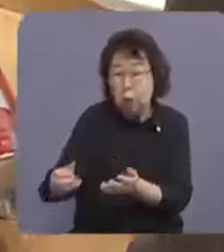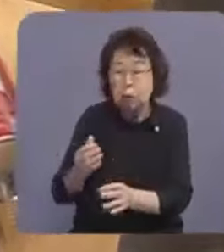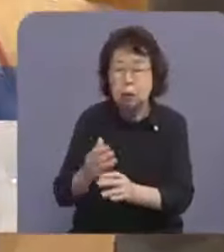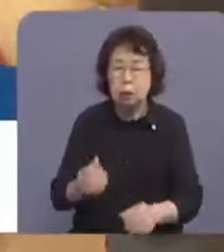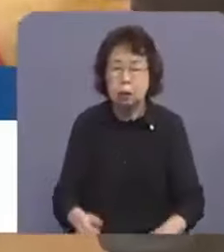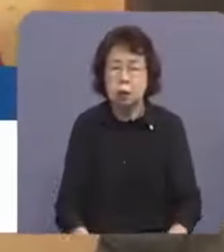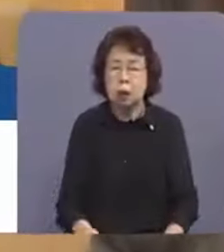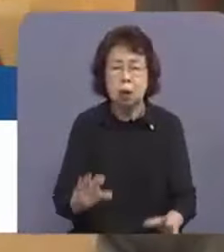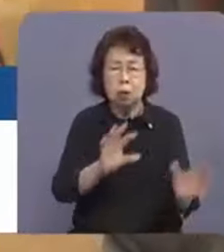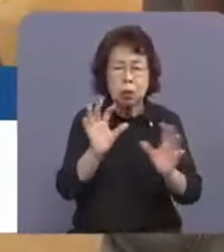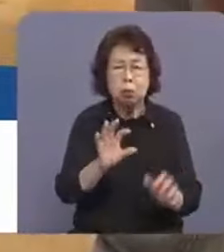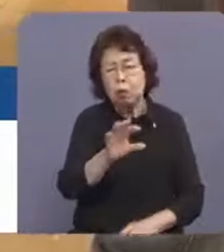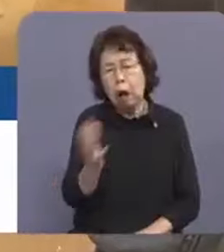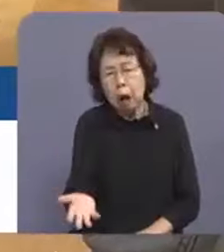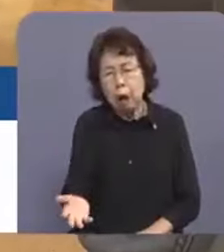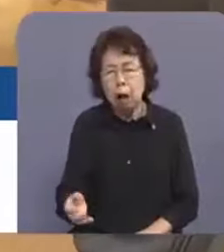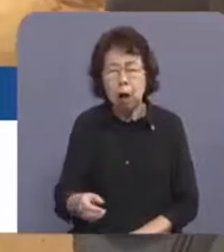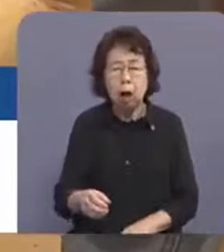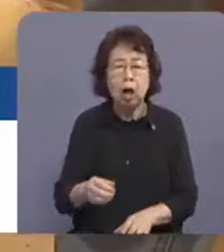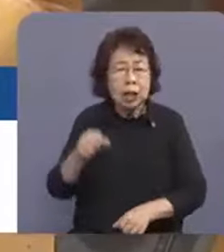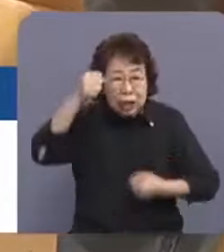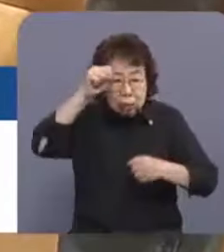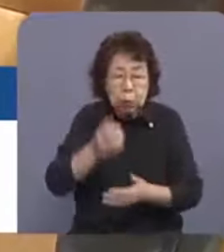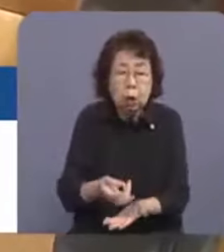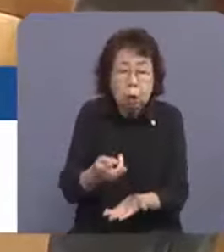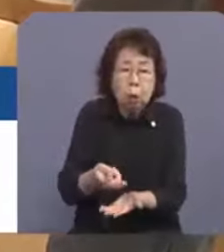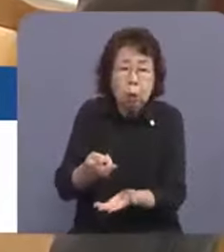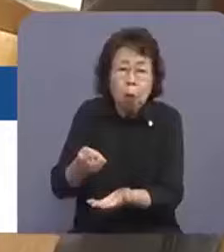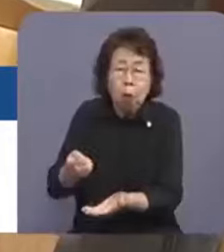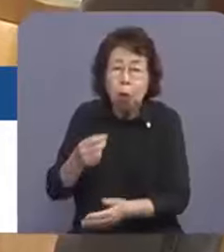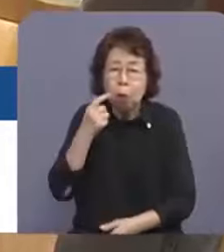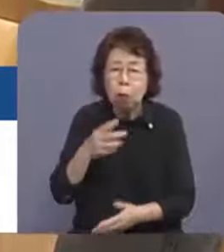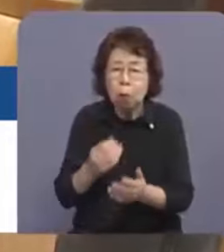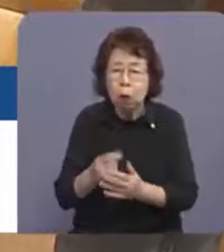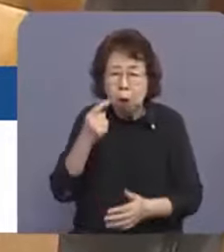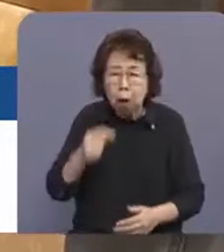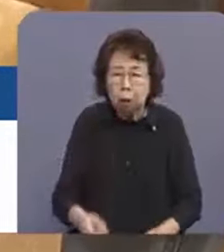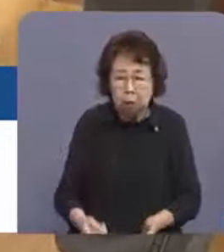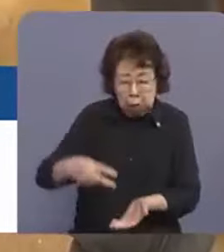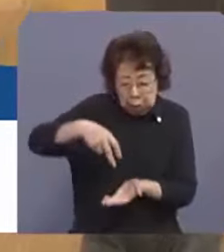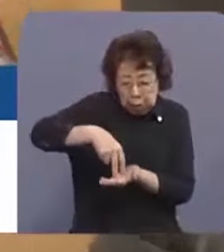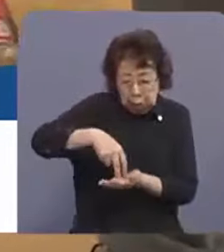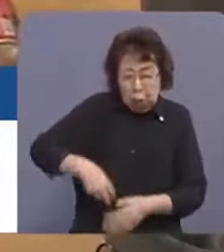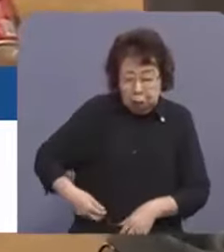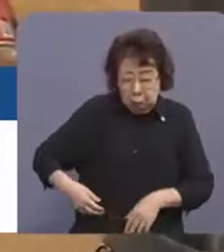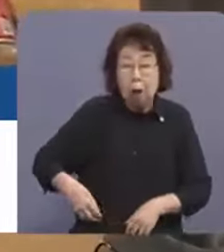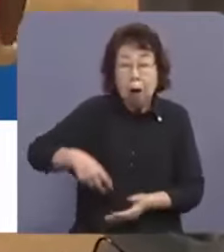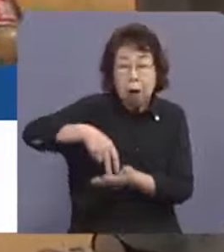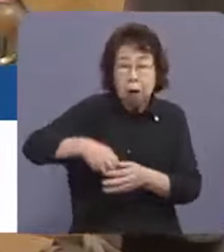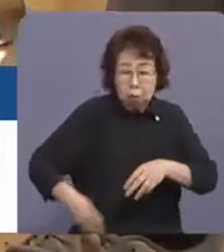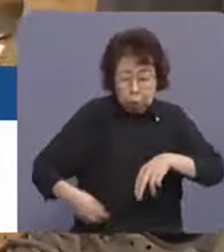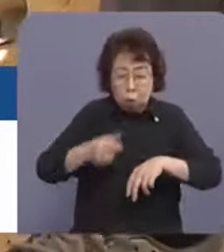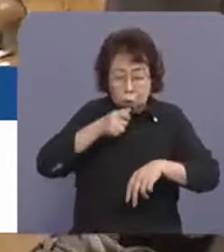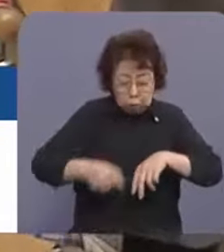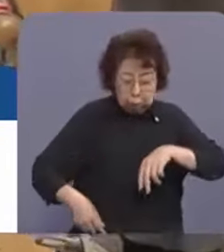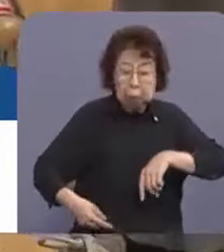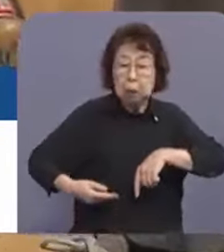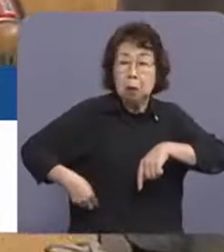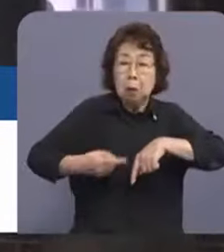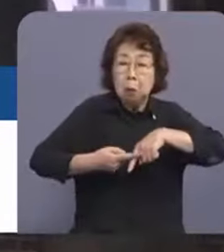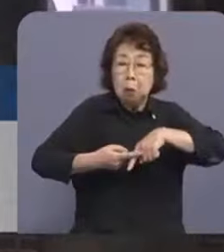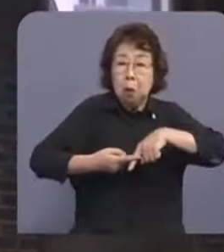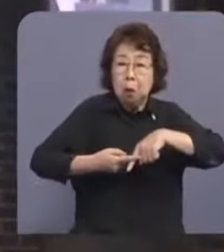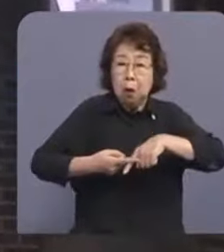선풍기가 전부 다 자빠지고 신발이 둥둥 뜨더라고. 그걸 보니까는 서니까는 한 무리까지 방 안에서 한 서 있긴 한